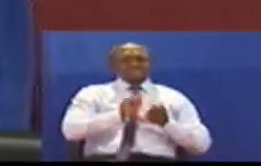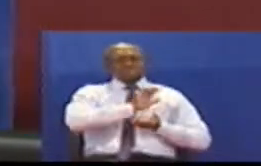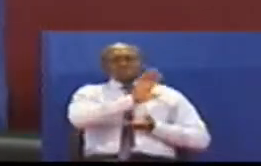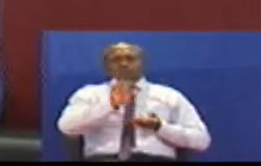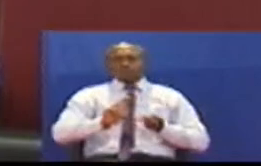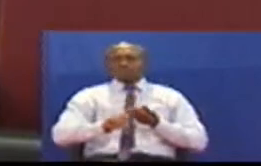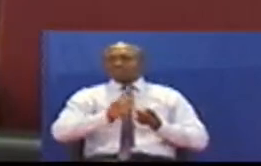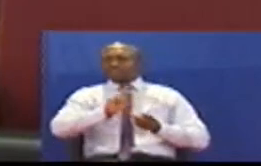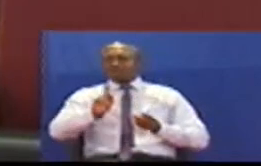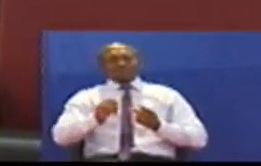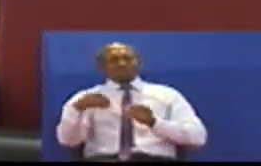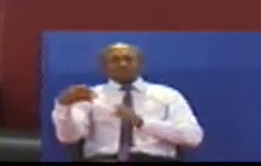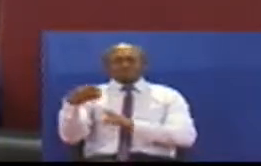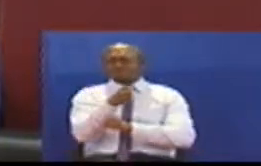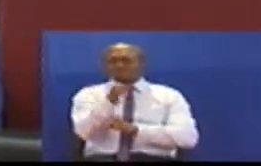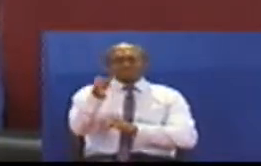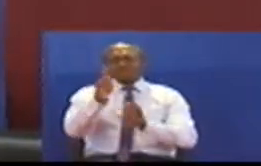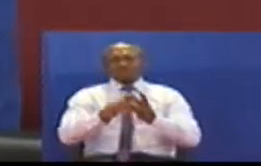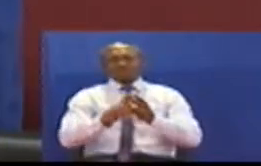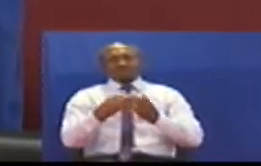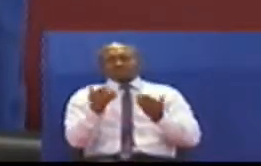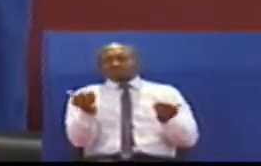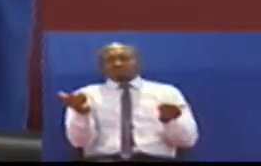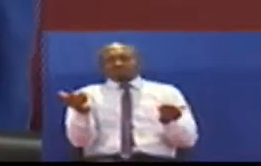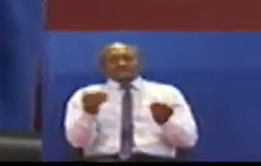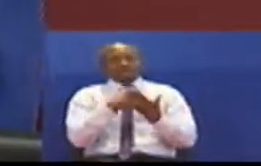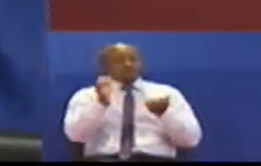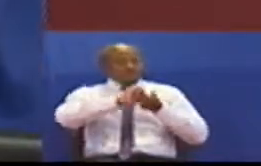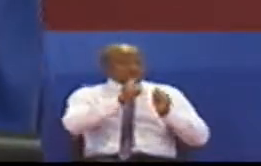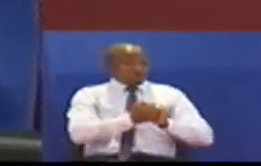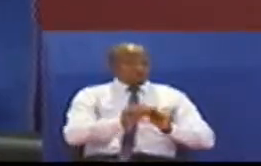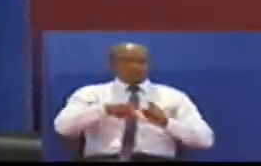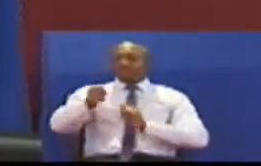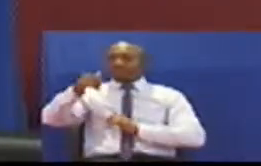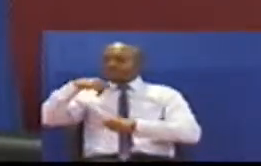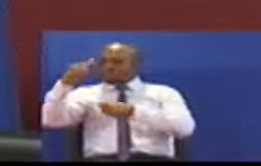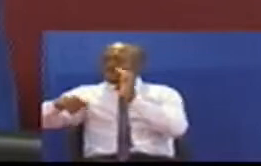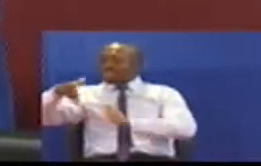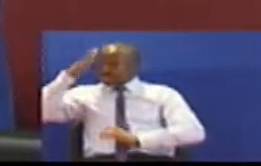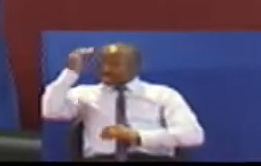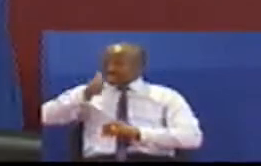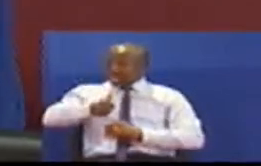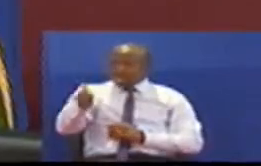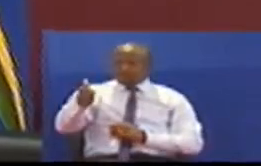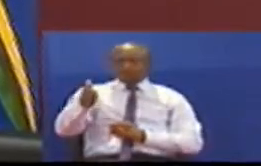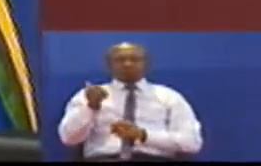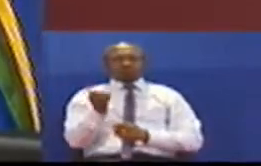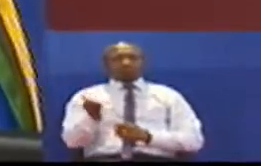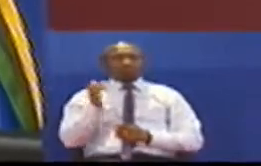kuna kiritimba fulani na nini hizo hatuna nini. Lakini kwa miradi ya serikali yenyewe tulidhani